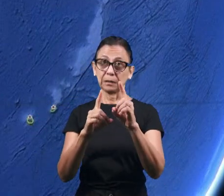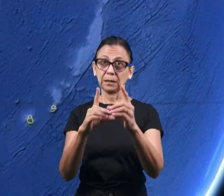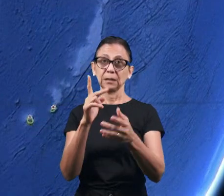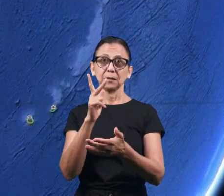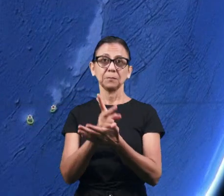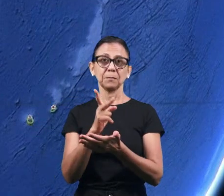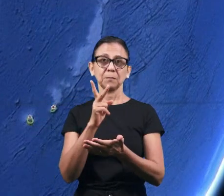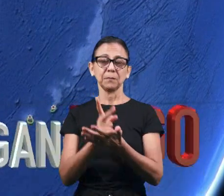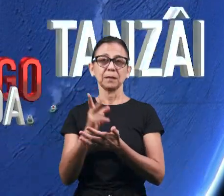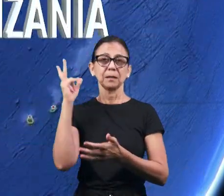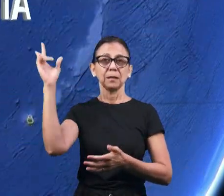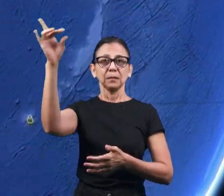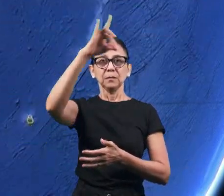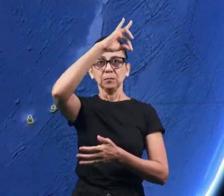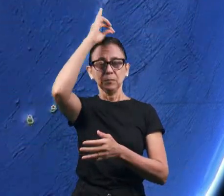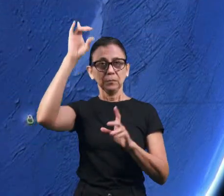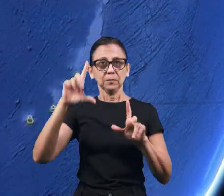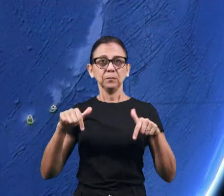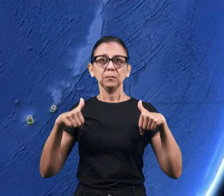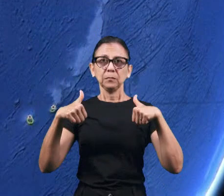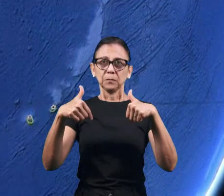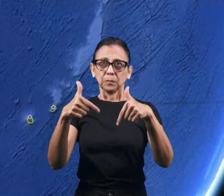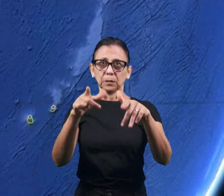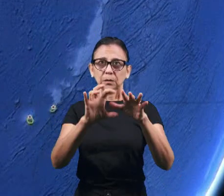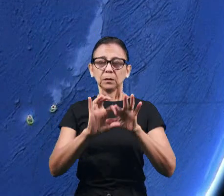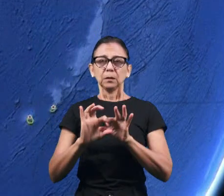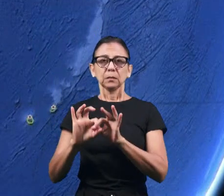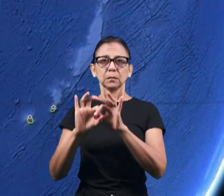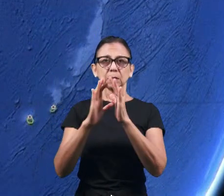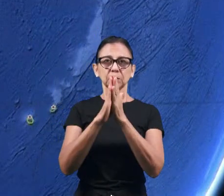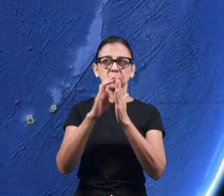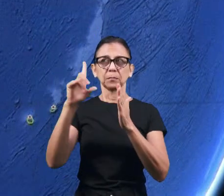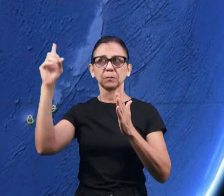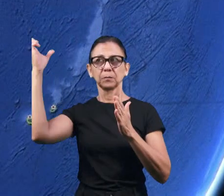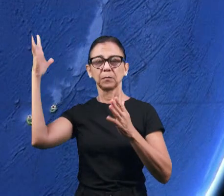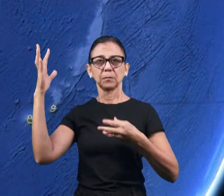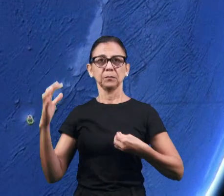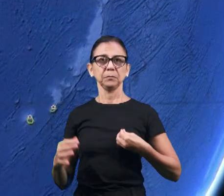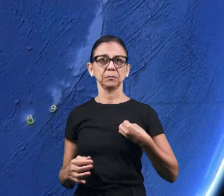du Saint-Esprit de Dieu et unies par la parole vivante.